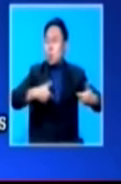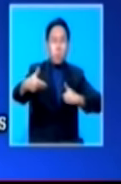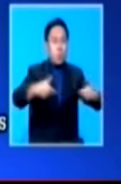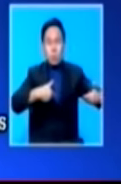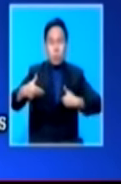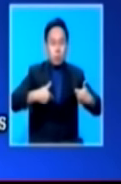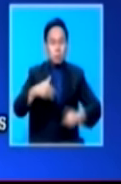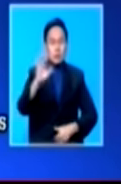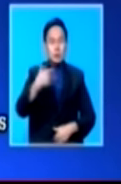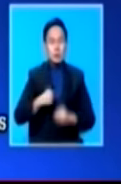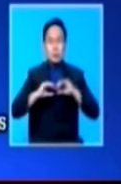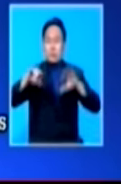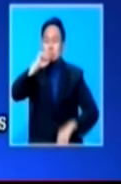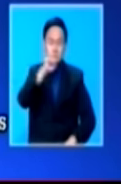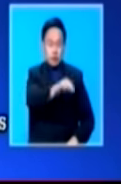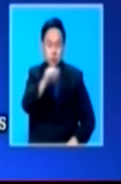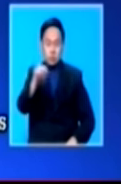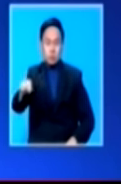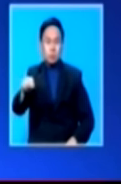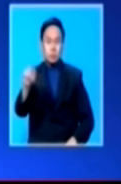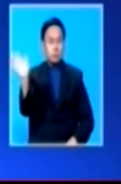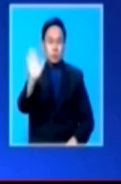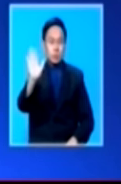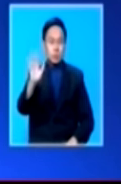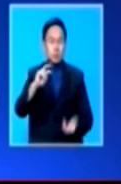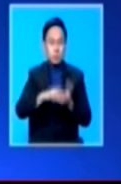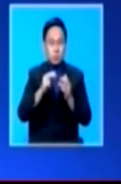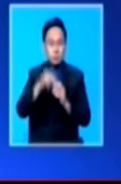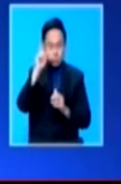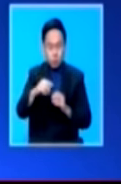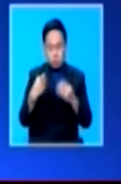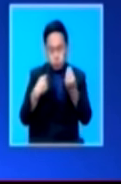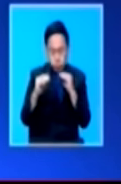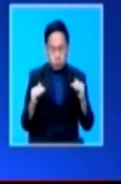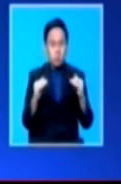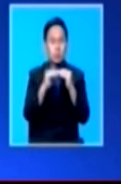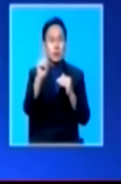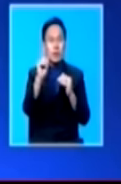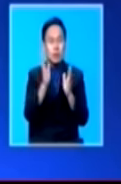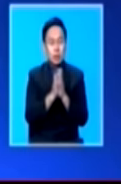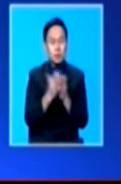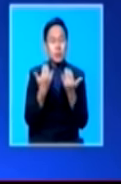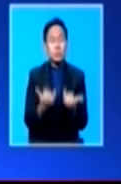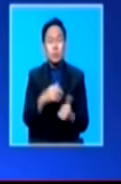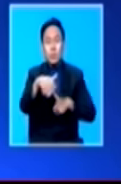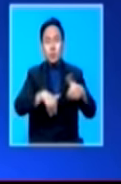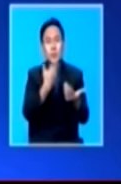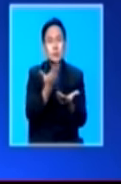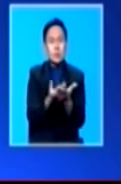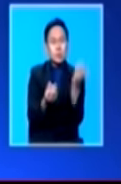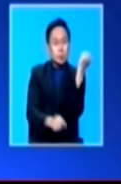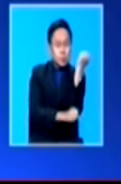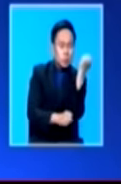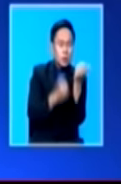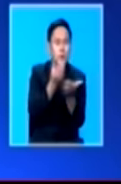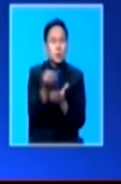รัดยัดเยียดความเจริญจากสังคมภายนอกเข้าไปต้องนึกถึงว่าความสมดุลจะเกิดได้อย่างไรนะครับถ้ารายได้เขาน้อยสิ่งที่มันจะเติบโตด้านเท